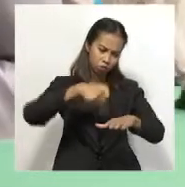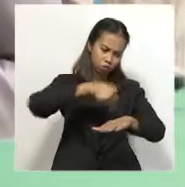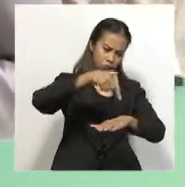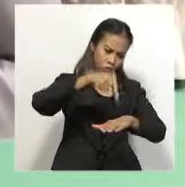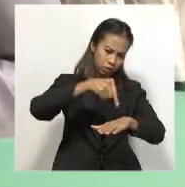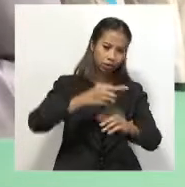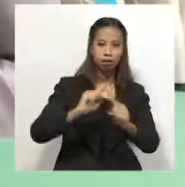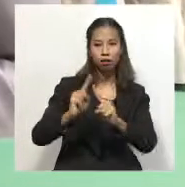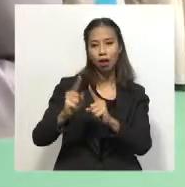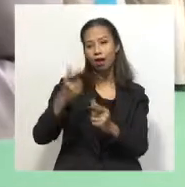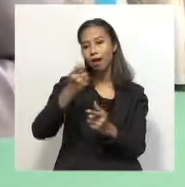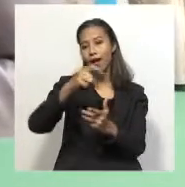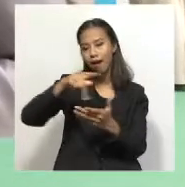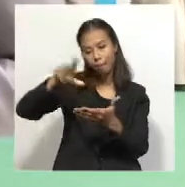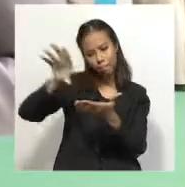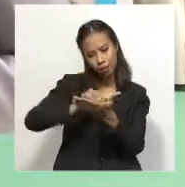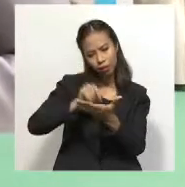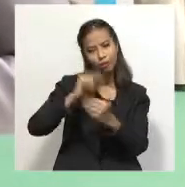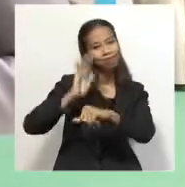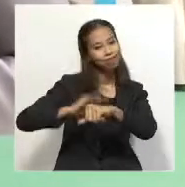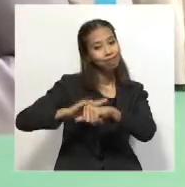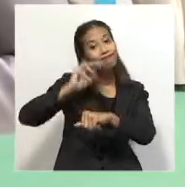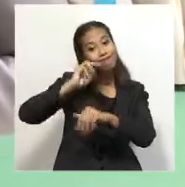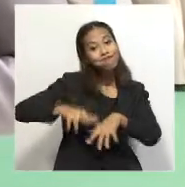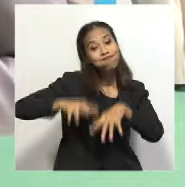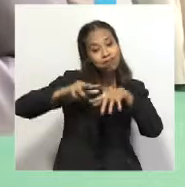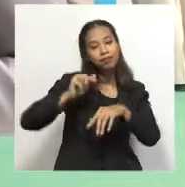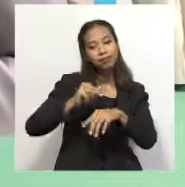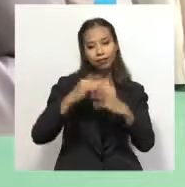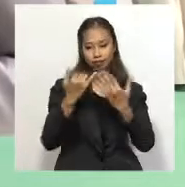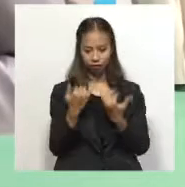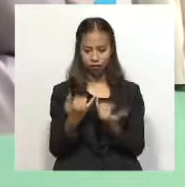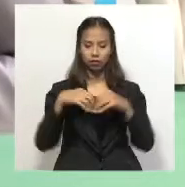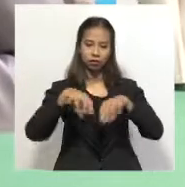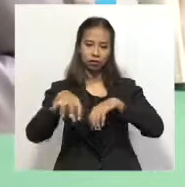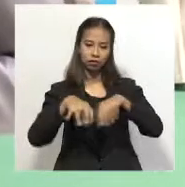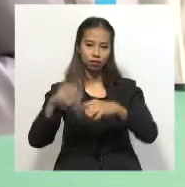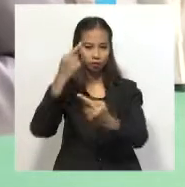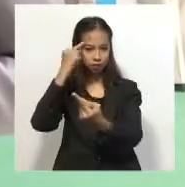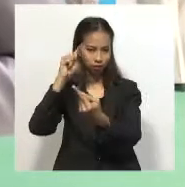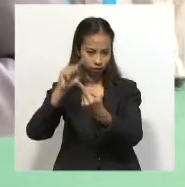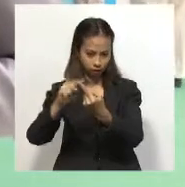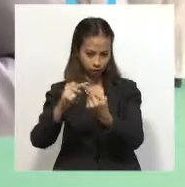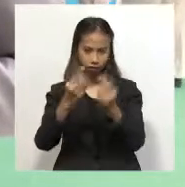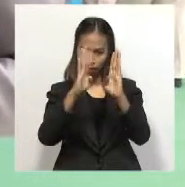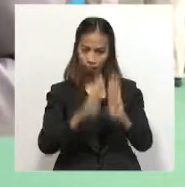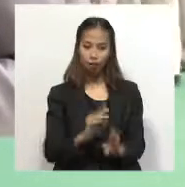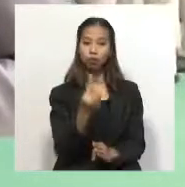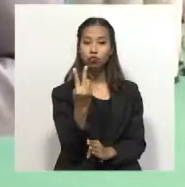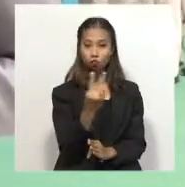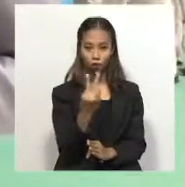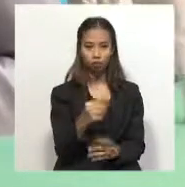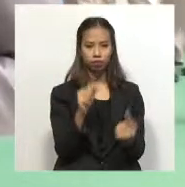การณ์แล้วก็แอปพลิเคชันเตือนภัยต่างๆครับซึ่งการบริหารจัดการตามเป้าหมายนะครับได้แบ่งออกเป็น2รูปแบบด้วยกันนะครับนั่